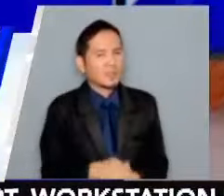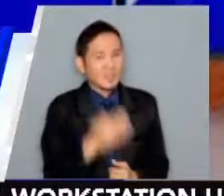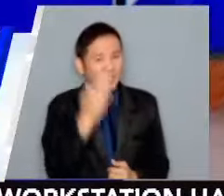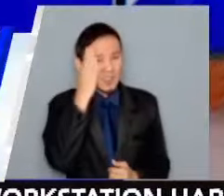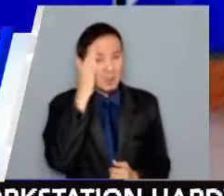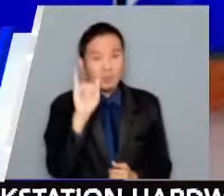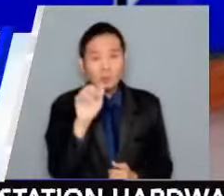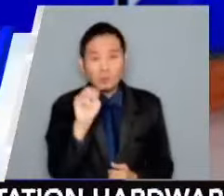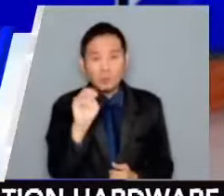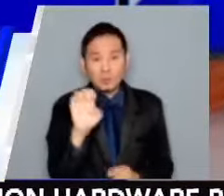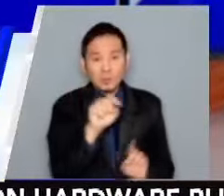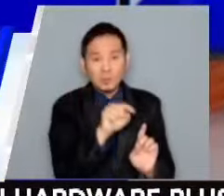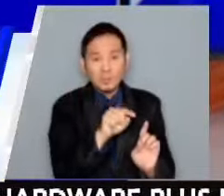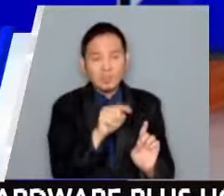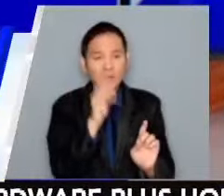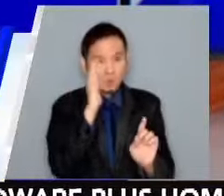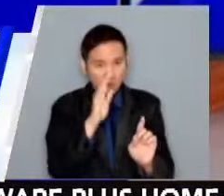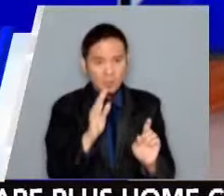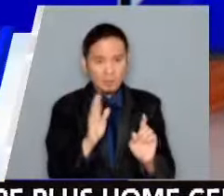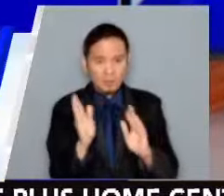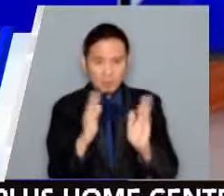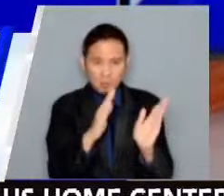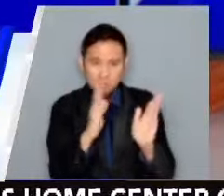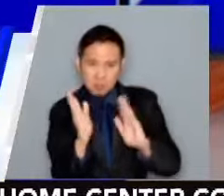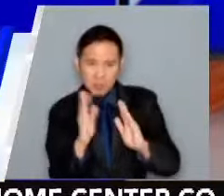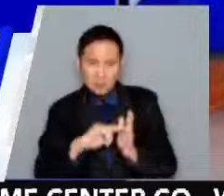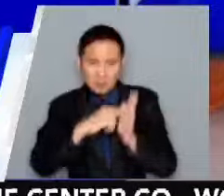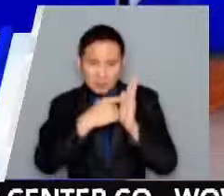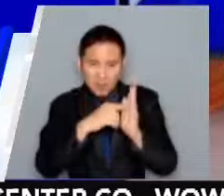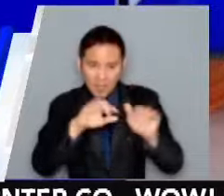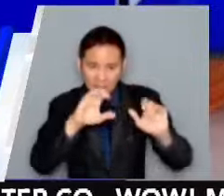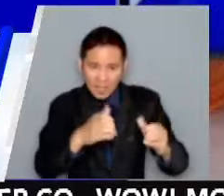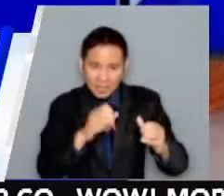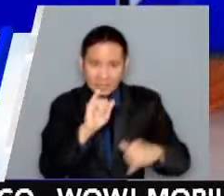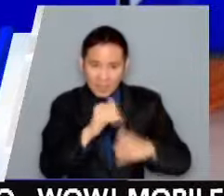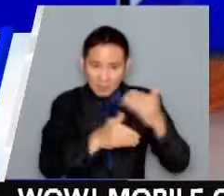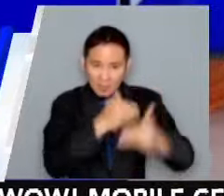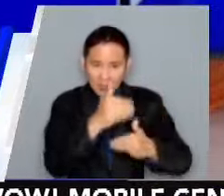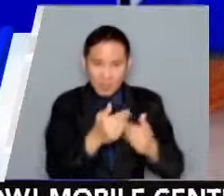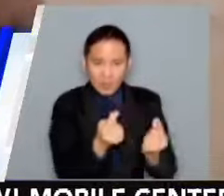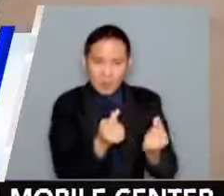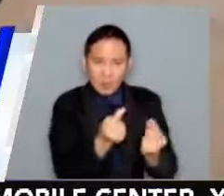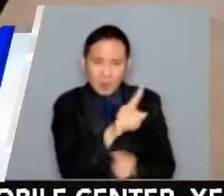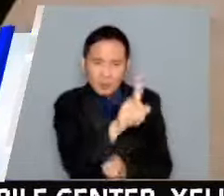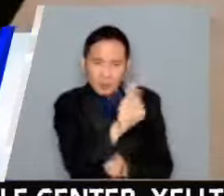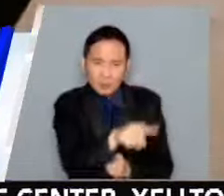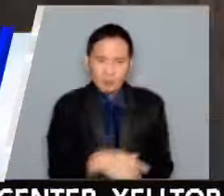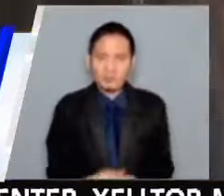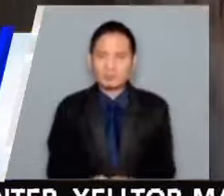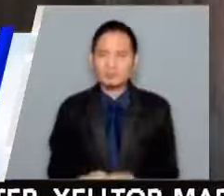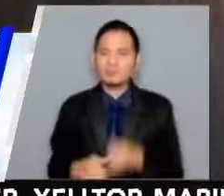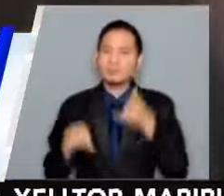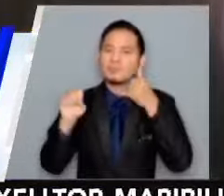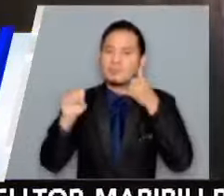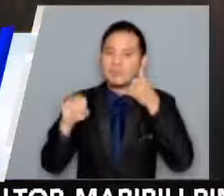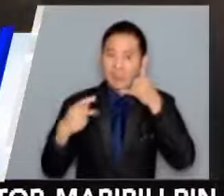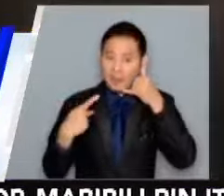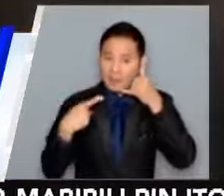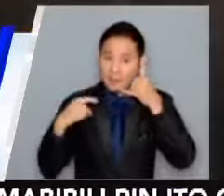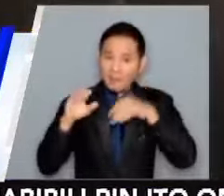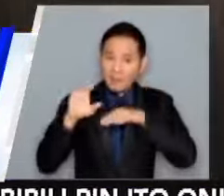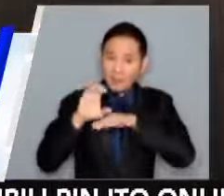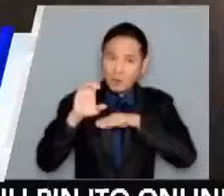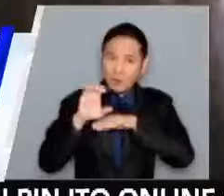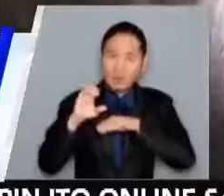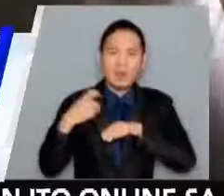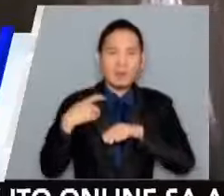simulaho ng klase? Well, napabilis na natin actually, no, dahil after ng ating consultation, instead na yung original plan natin na